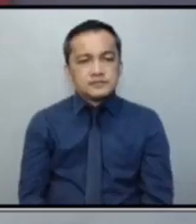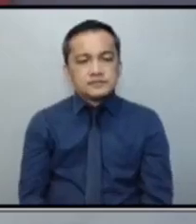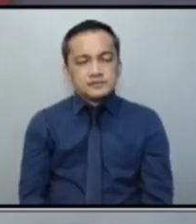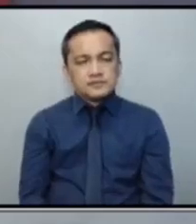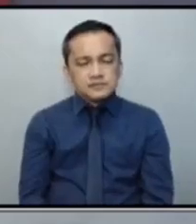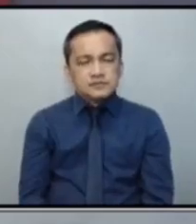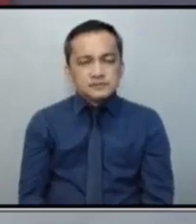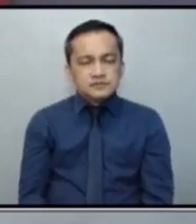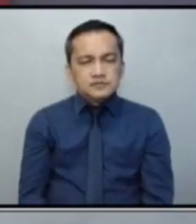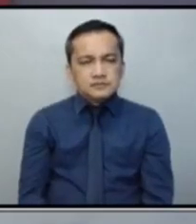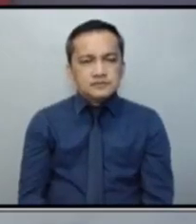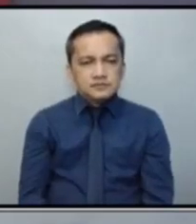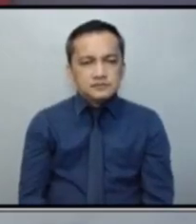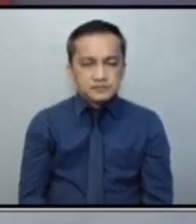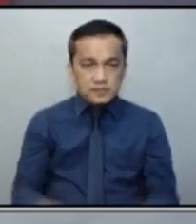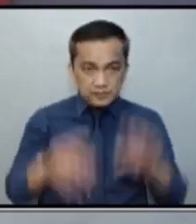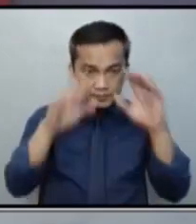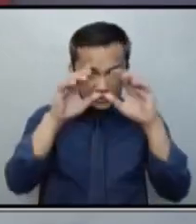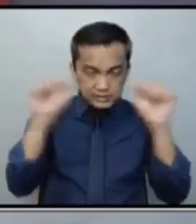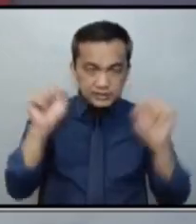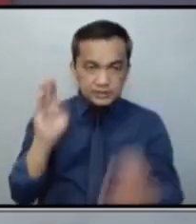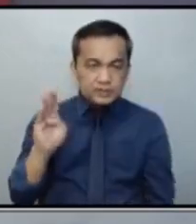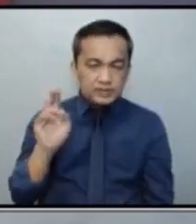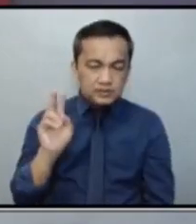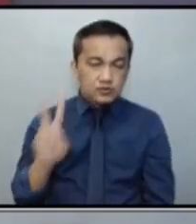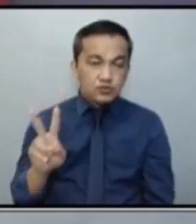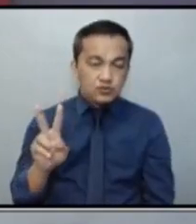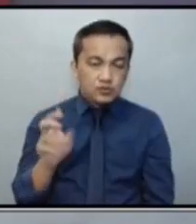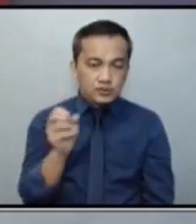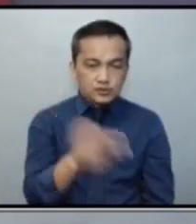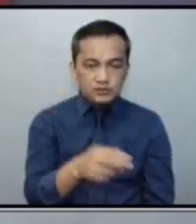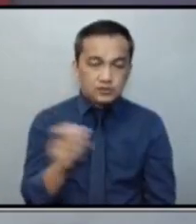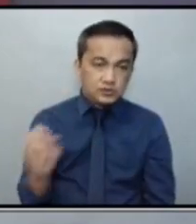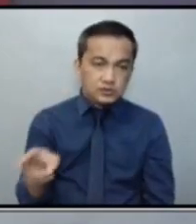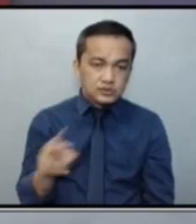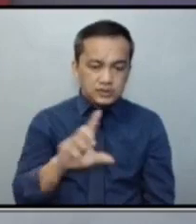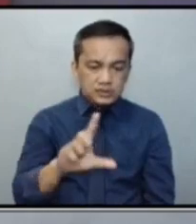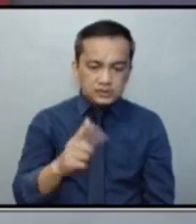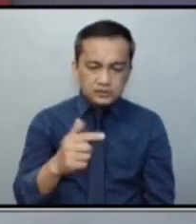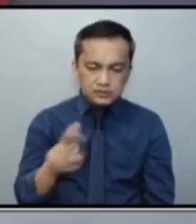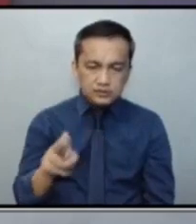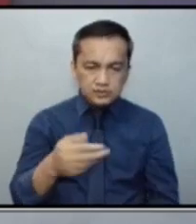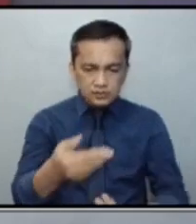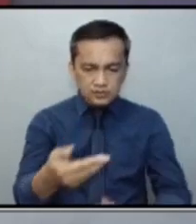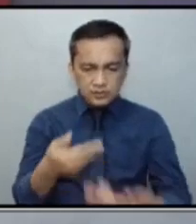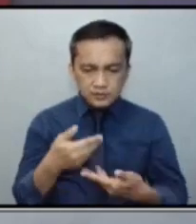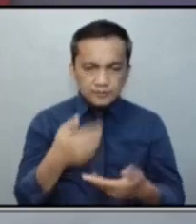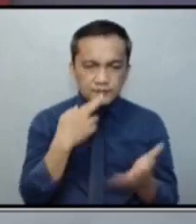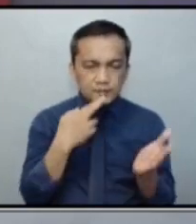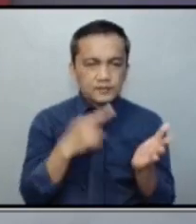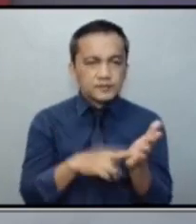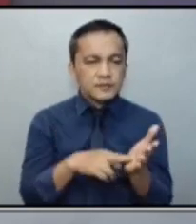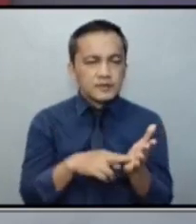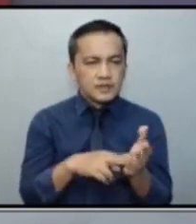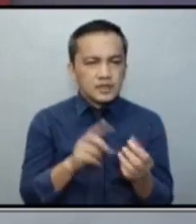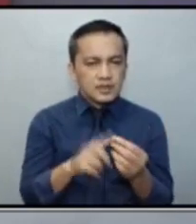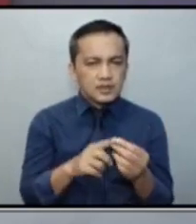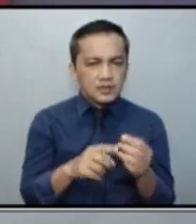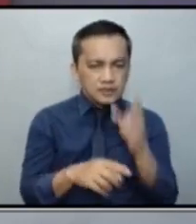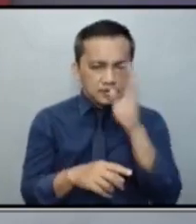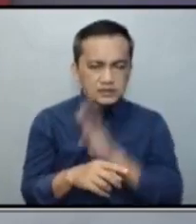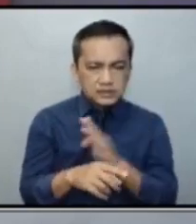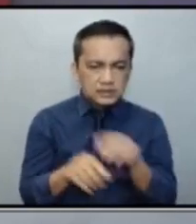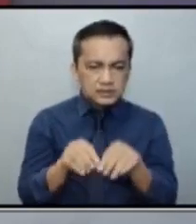Pinag-utos ni Pangulong Ferdinand R. Marcos Jr. sa mga lokal na pamahalaan na magsumite ng mga ulat hinggil sa pinsala sa